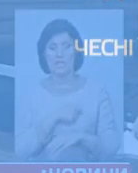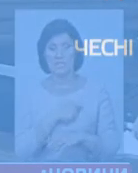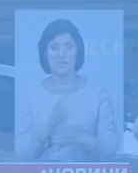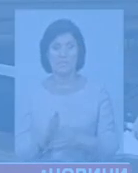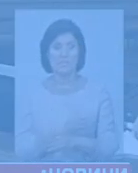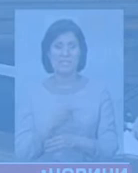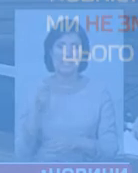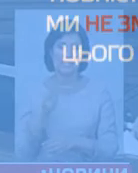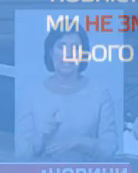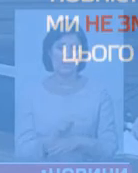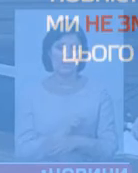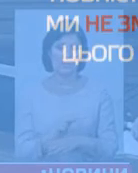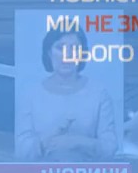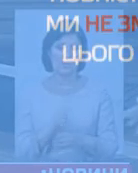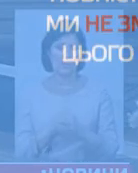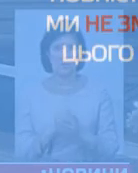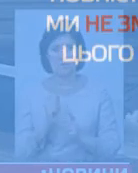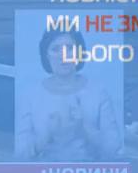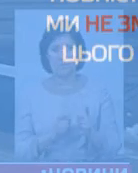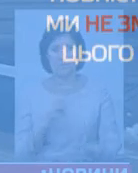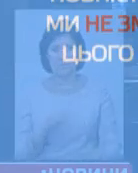близько 1000 правок до реформи.